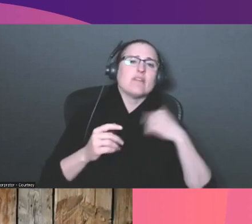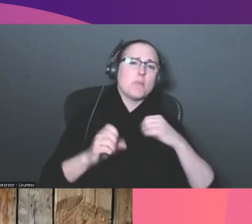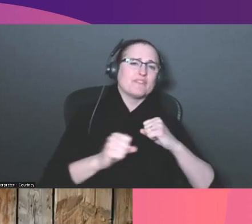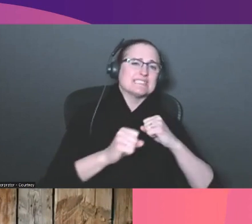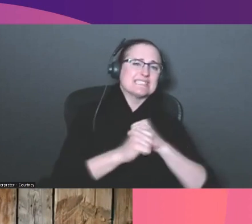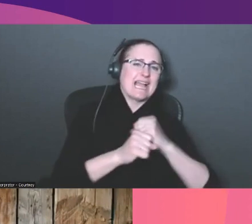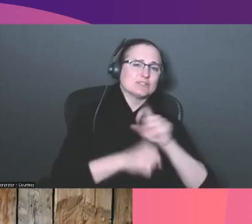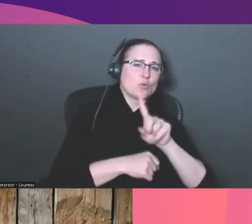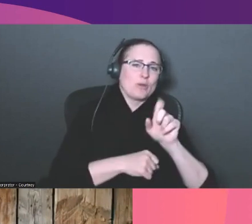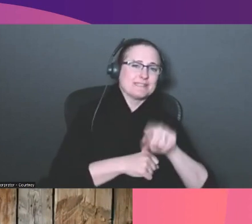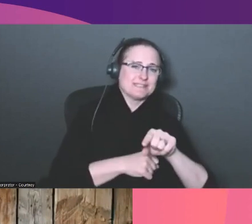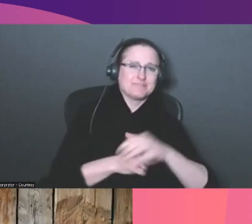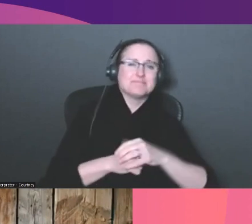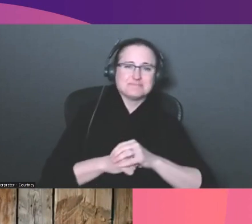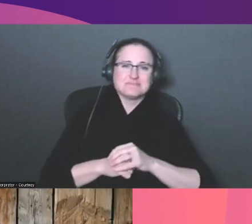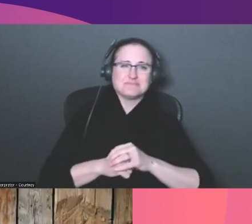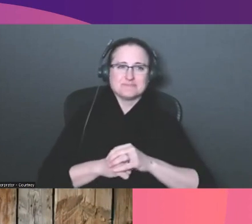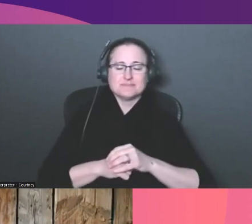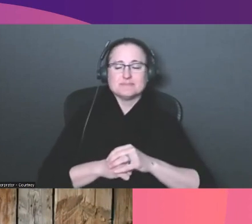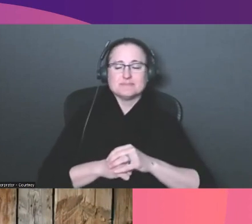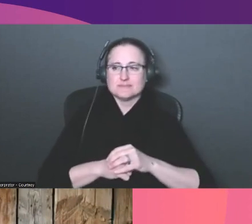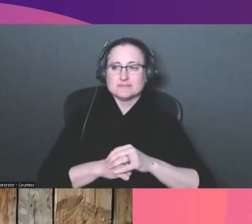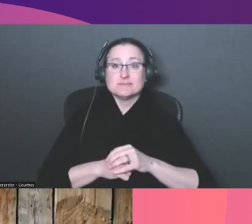Une autre question de statistique.